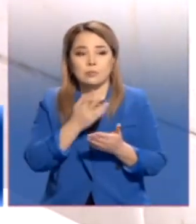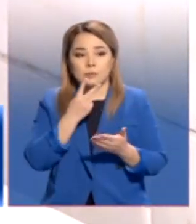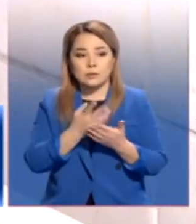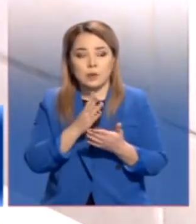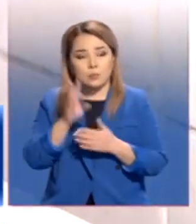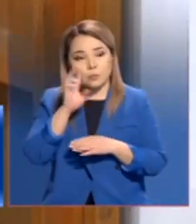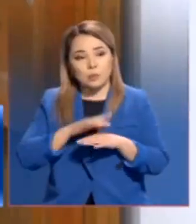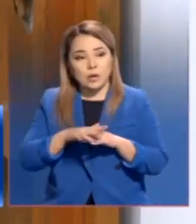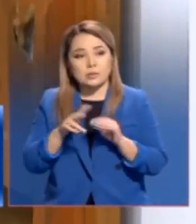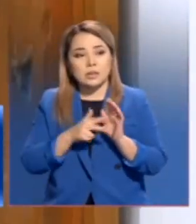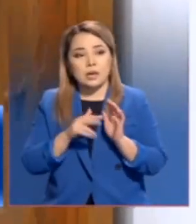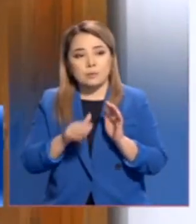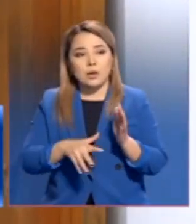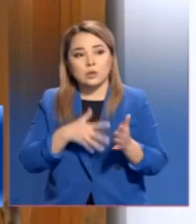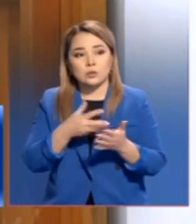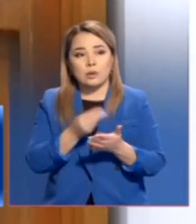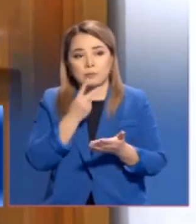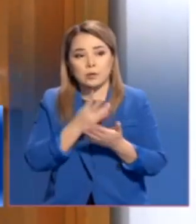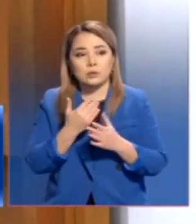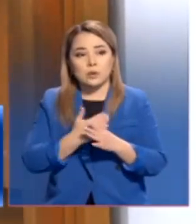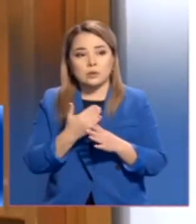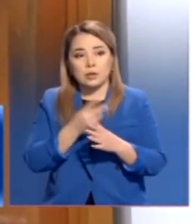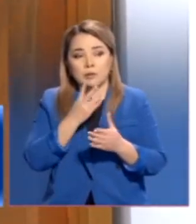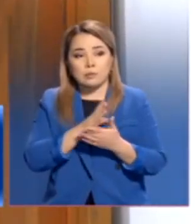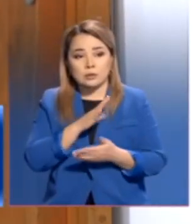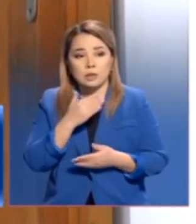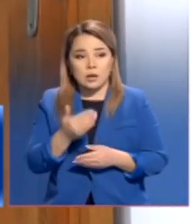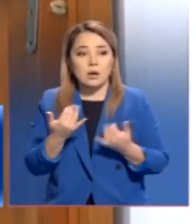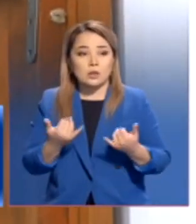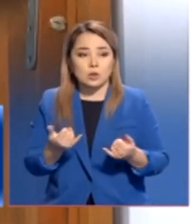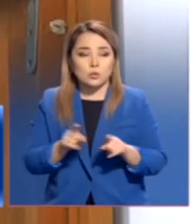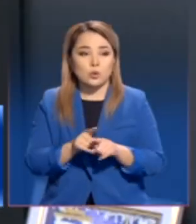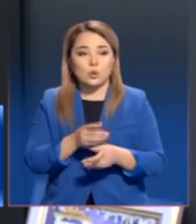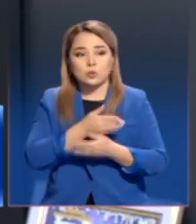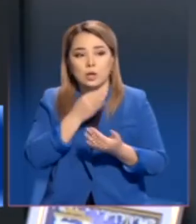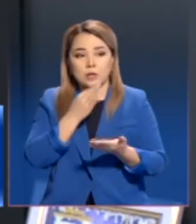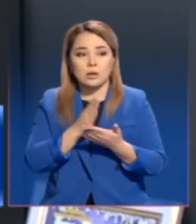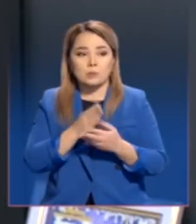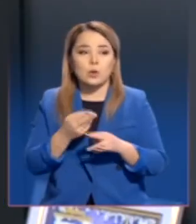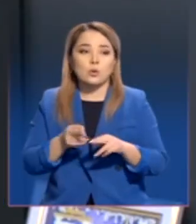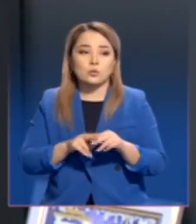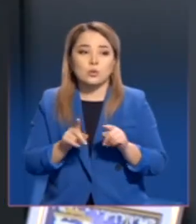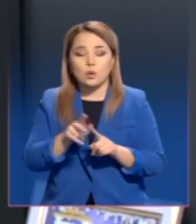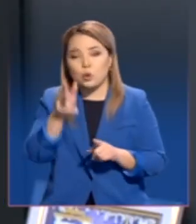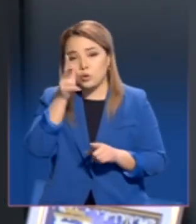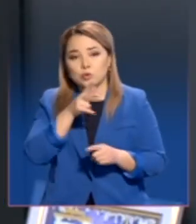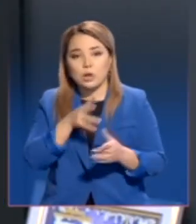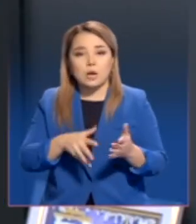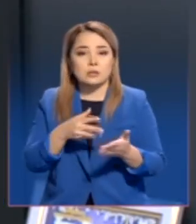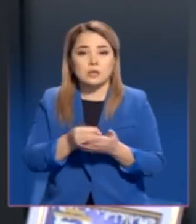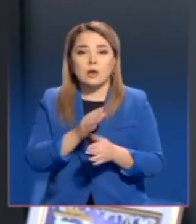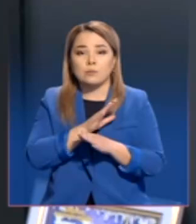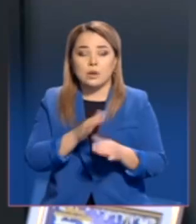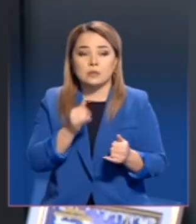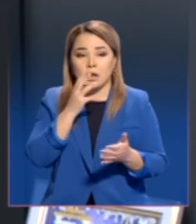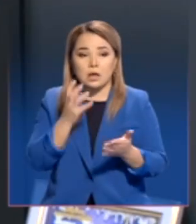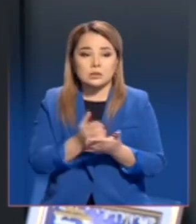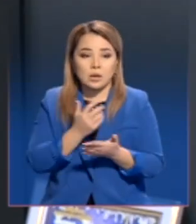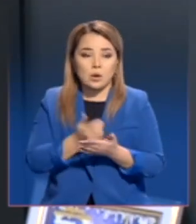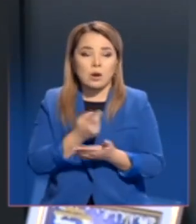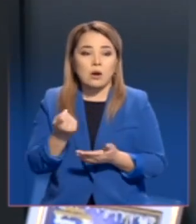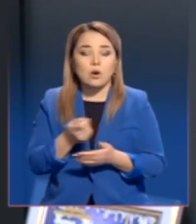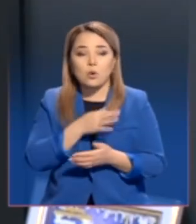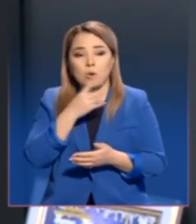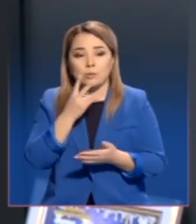Бұрын үкімет 8 мың теңге мөлшерінде атаулы әлеуметтік көмек беретін, қазір ол да жоқ дейді. Соңғы шай алынған жоқ, өйткені табысыңыз көп